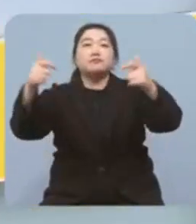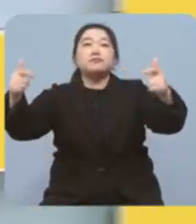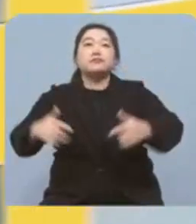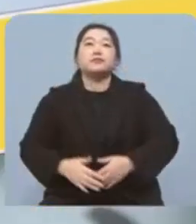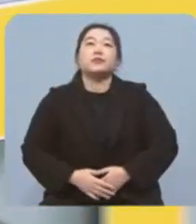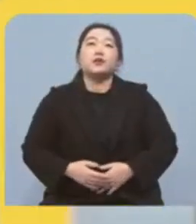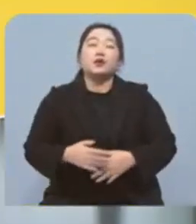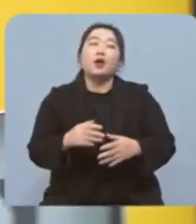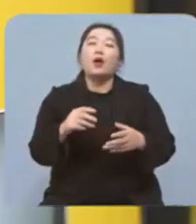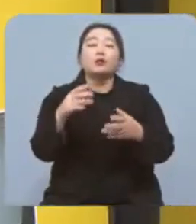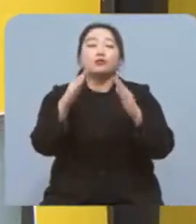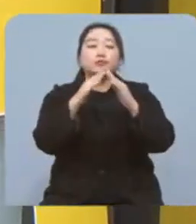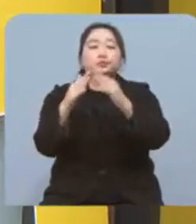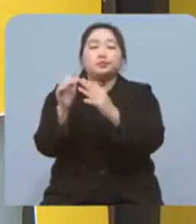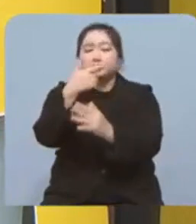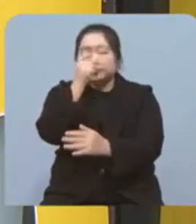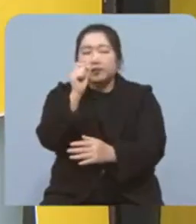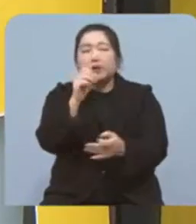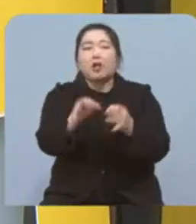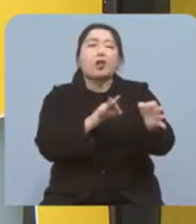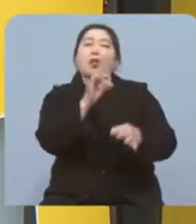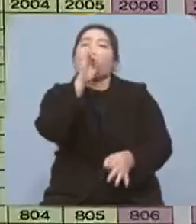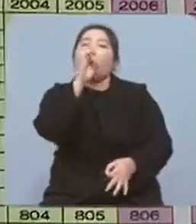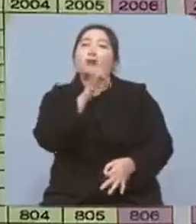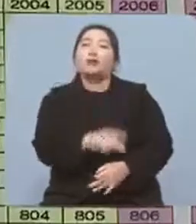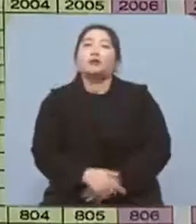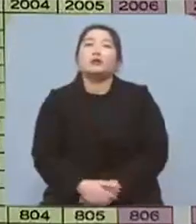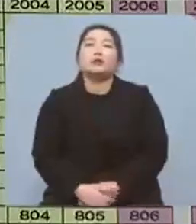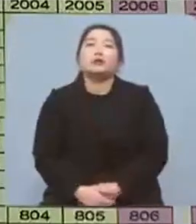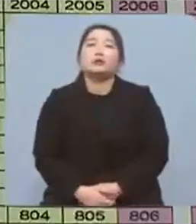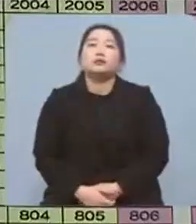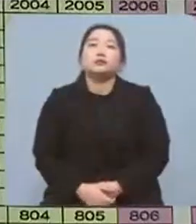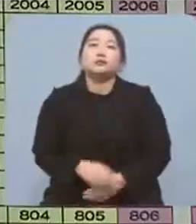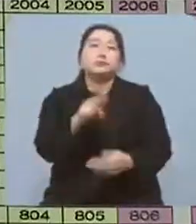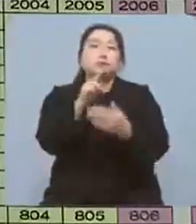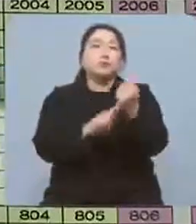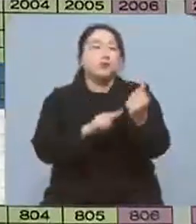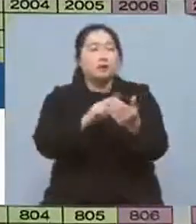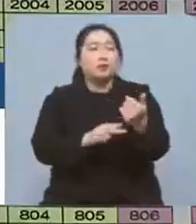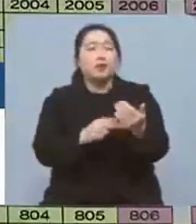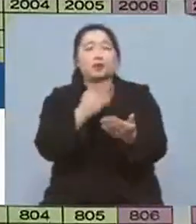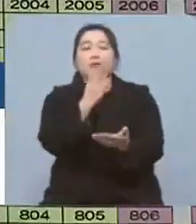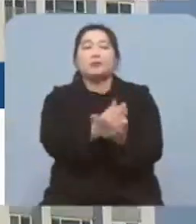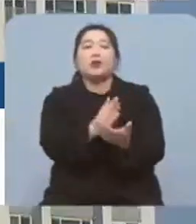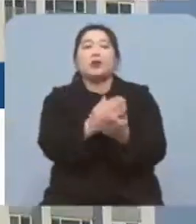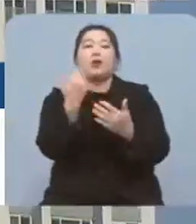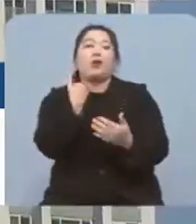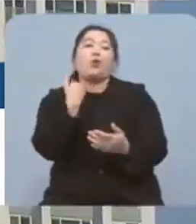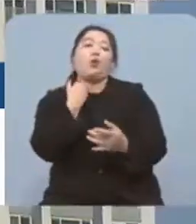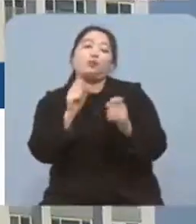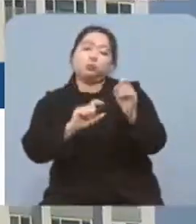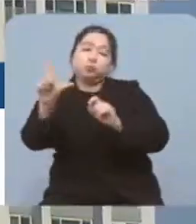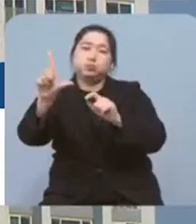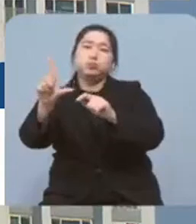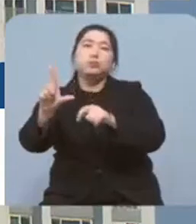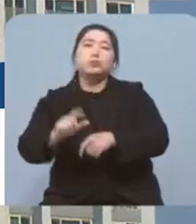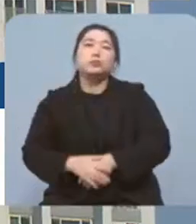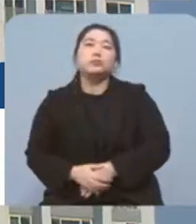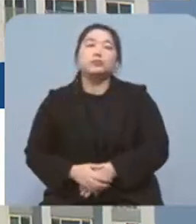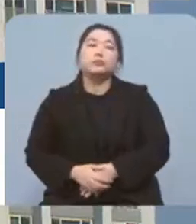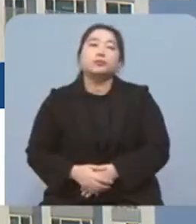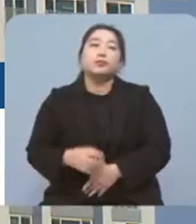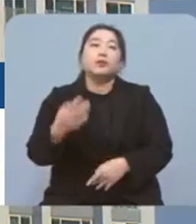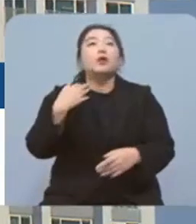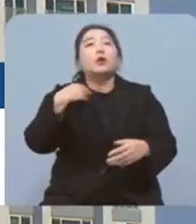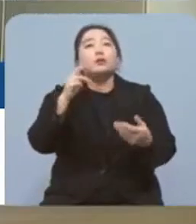부족해 거래는 잘 이루어지지 않고 있습니다 보다 수요가 조 더 있어요 사실 매매를